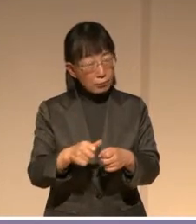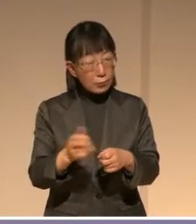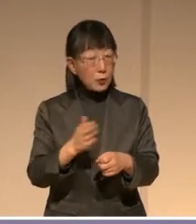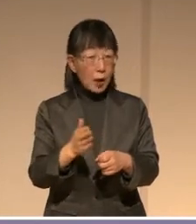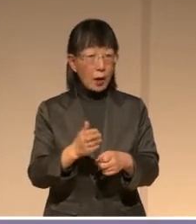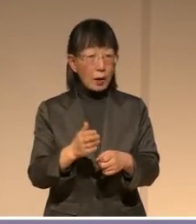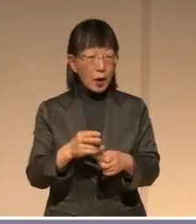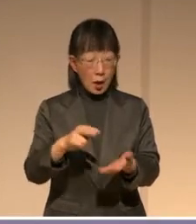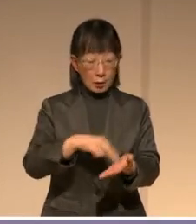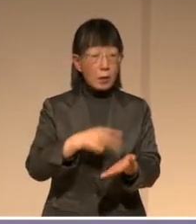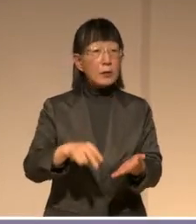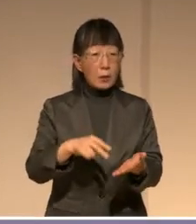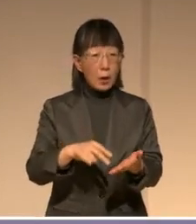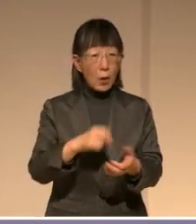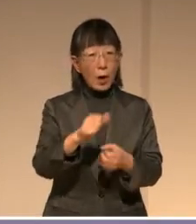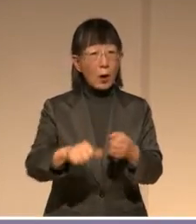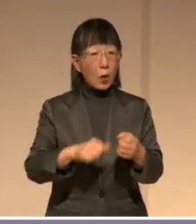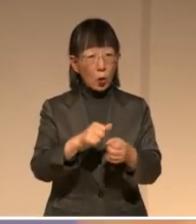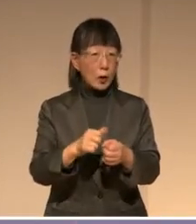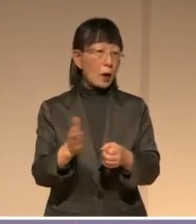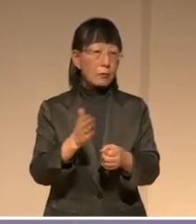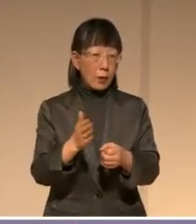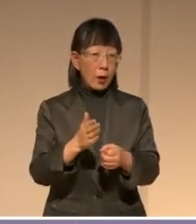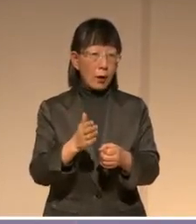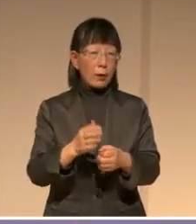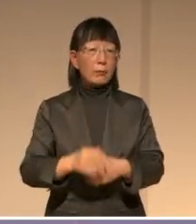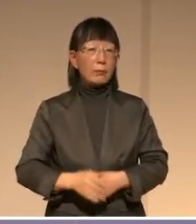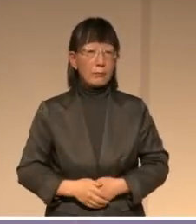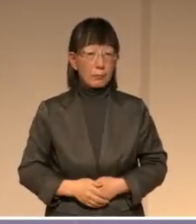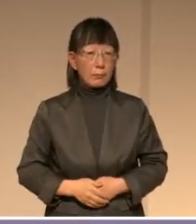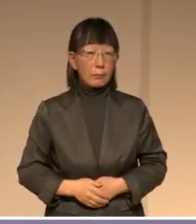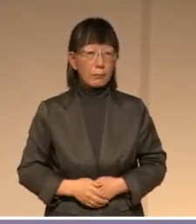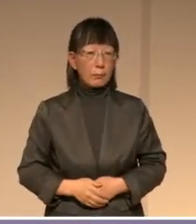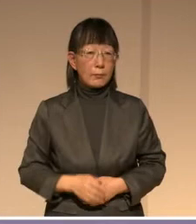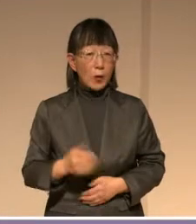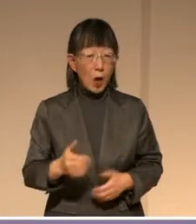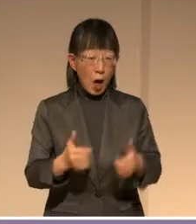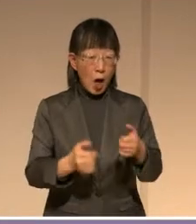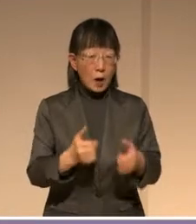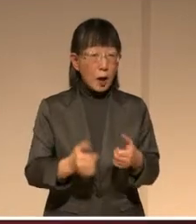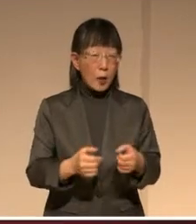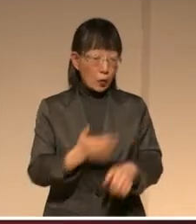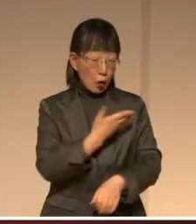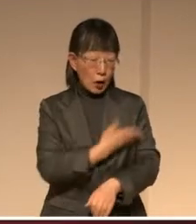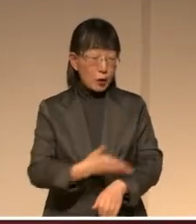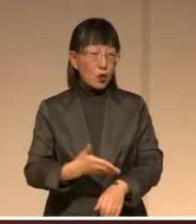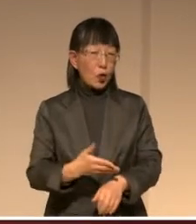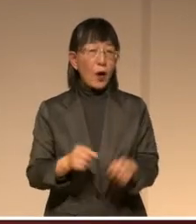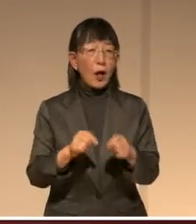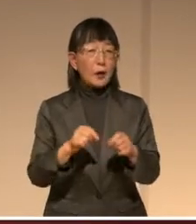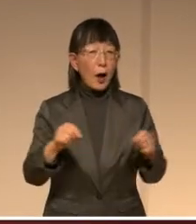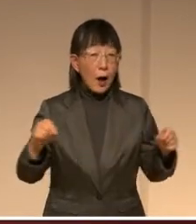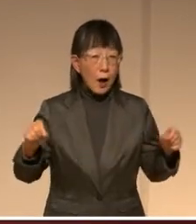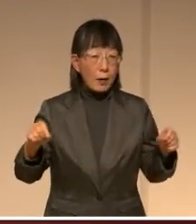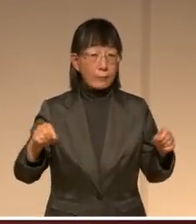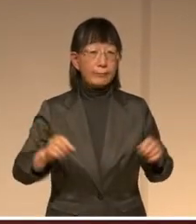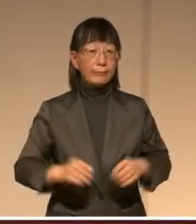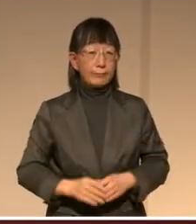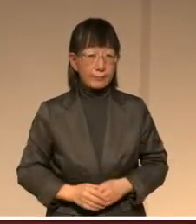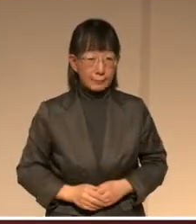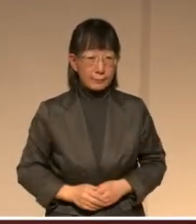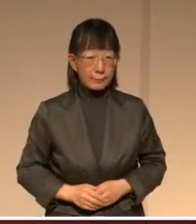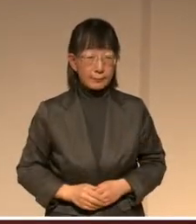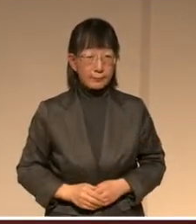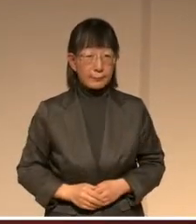だろう山前このゲーム歴の方が長いですそのねあのシステムエンジニアの